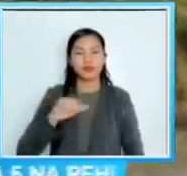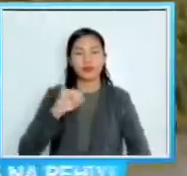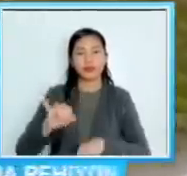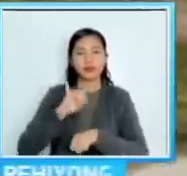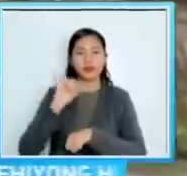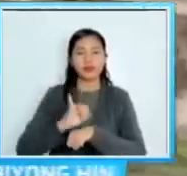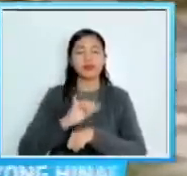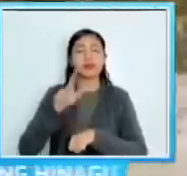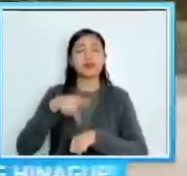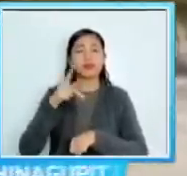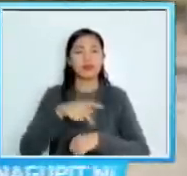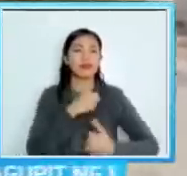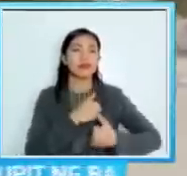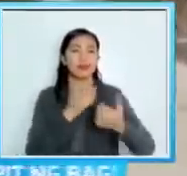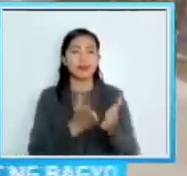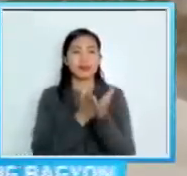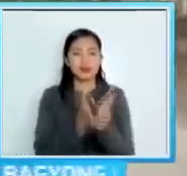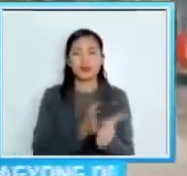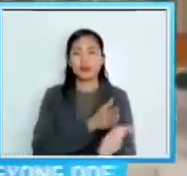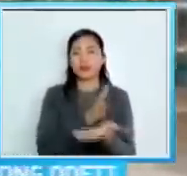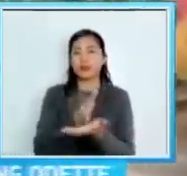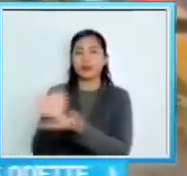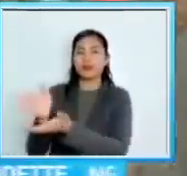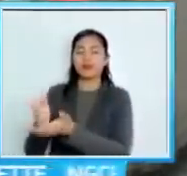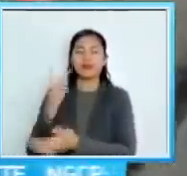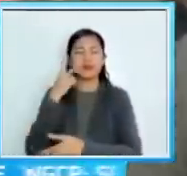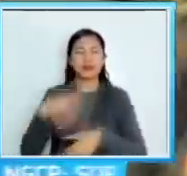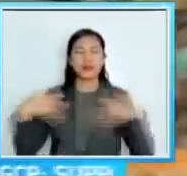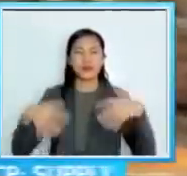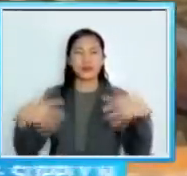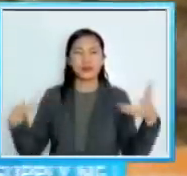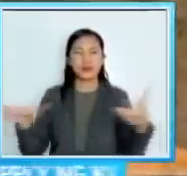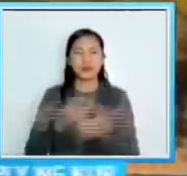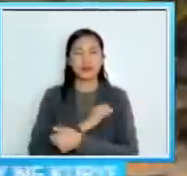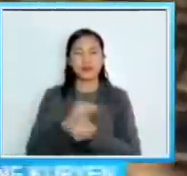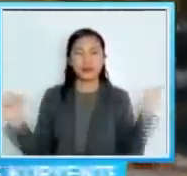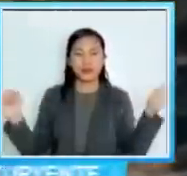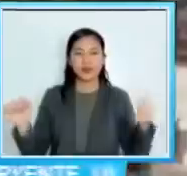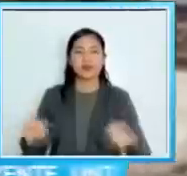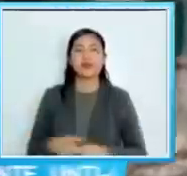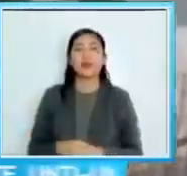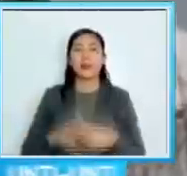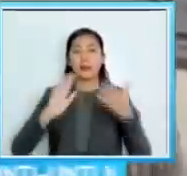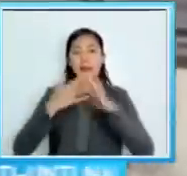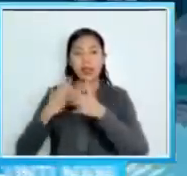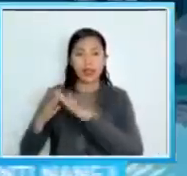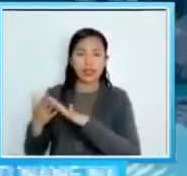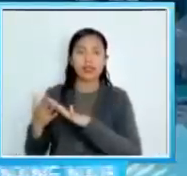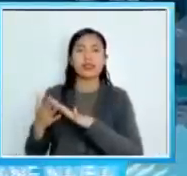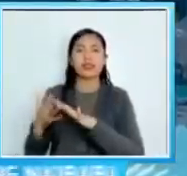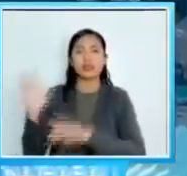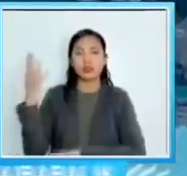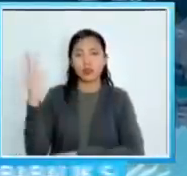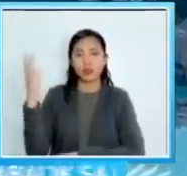Guard, kitang-kita ang laki ng pinsala sa lugar mula sa mga nagkawasak-wasak na mga bahay, mga nabuwal na puno at